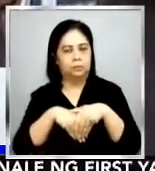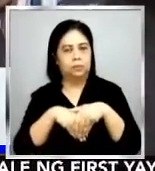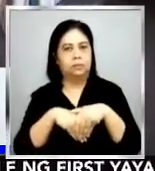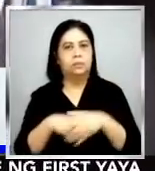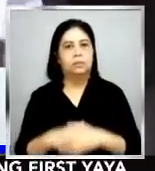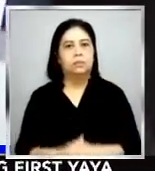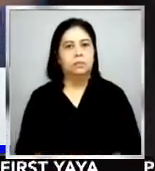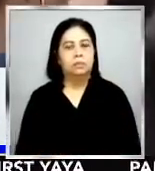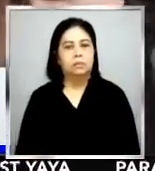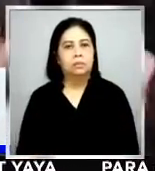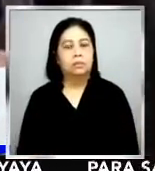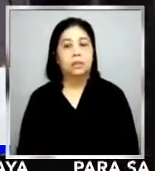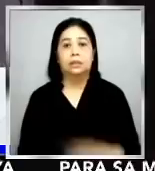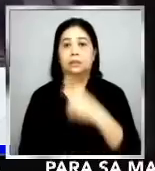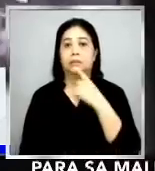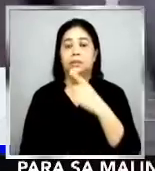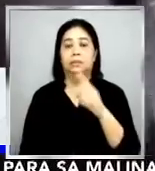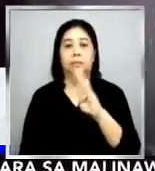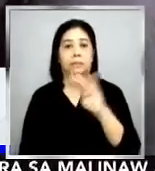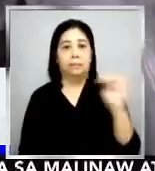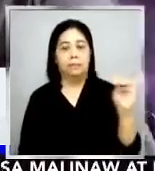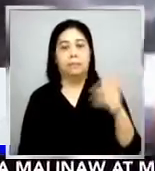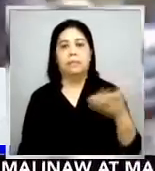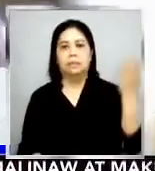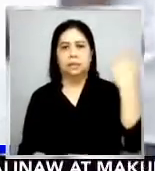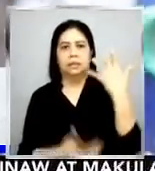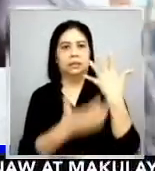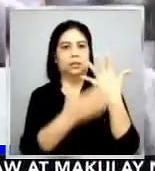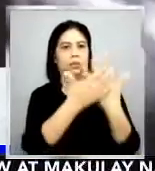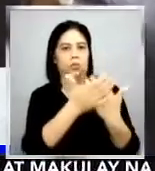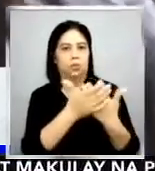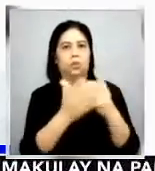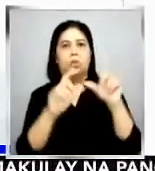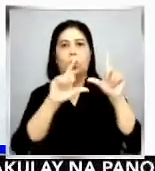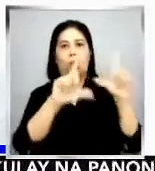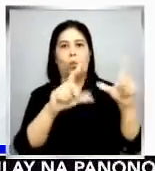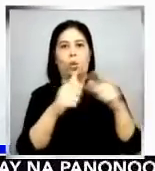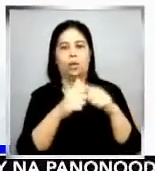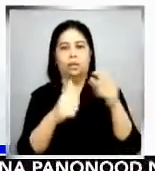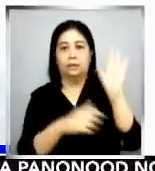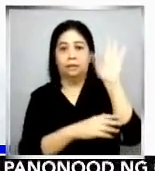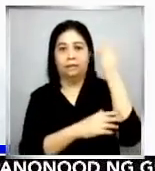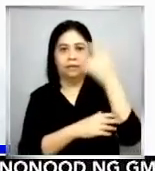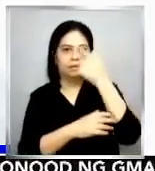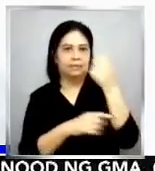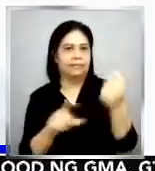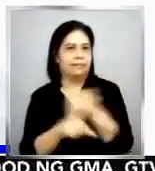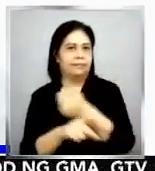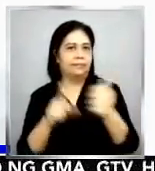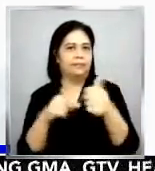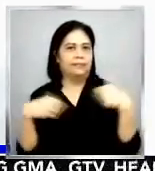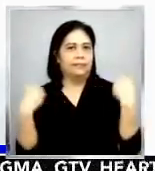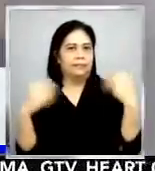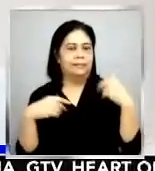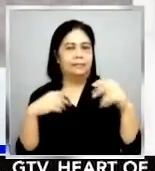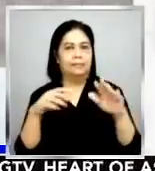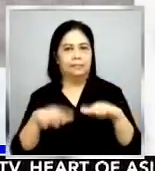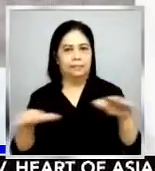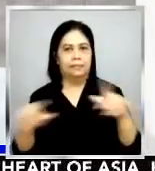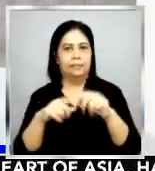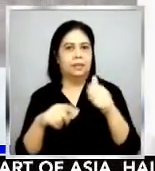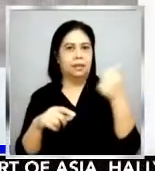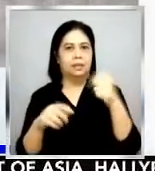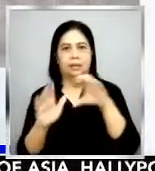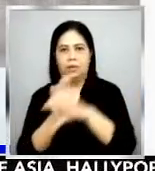Ayon sa immigration, dati na raw nakulong si Guillot at wanted ngayon sa France dahil sa pang-aabuso sa mga menor de edad at iba pang krimen.